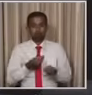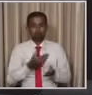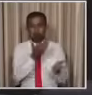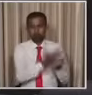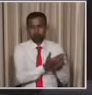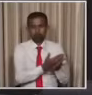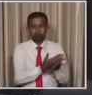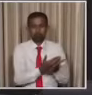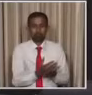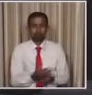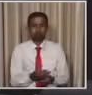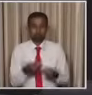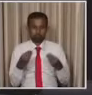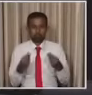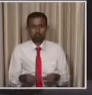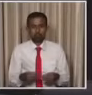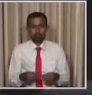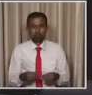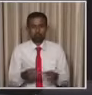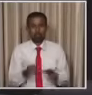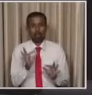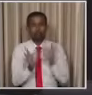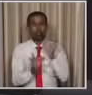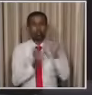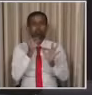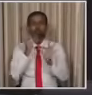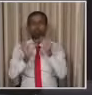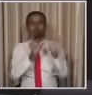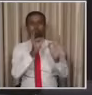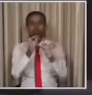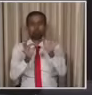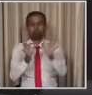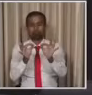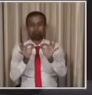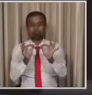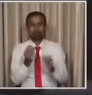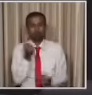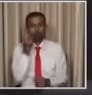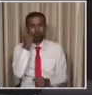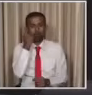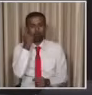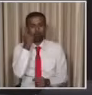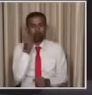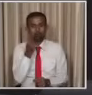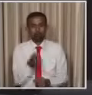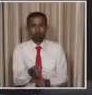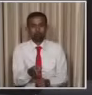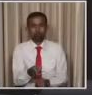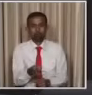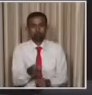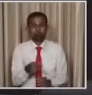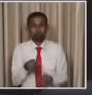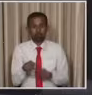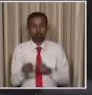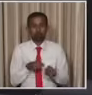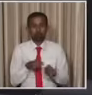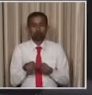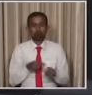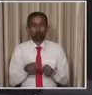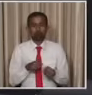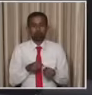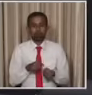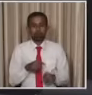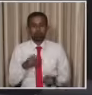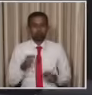නැවතීමත් ඛේදනීයයි. එක එක කටකතා වලට එක එක මත වලට අදහස් වලට මෙවැනි ආකාරයට